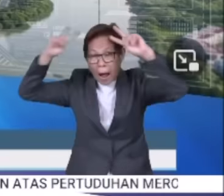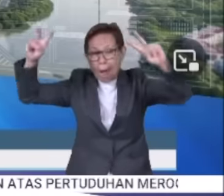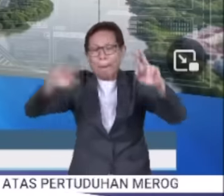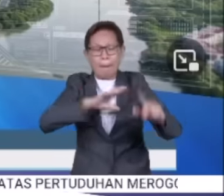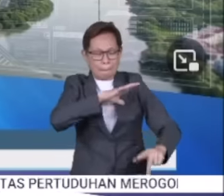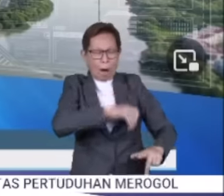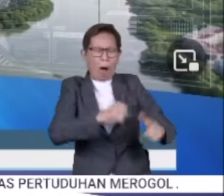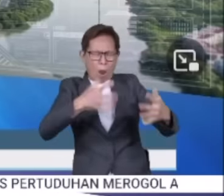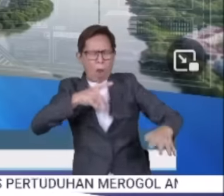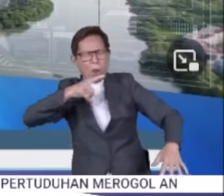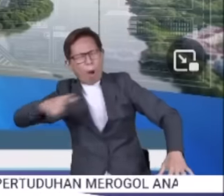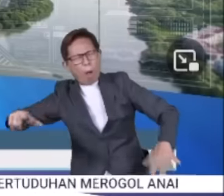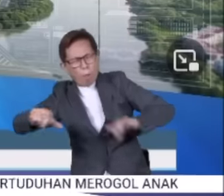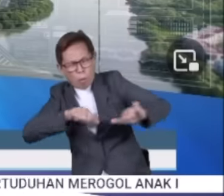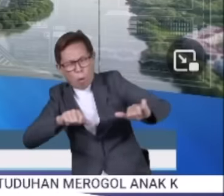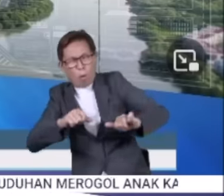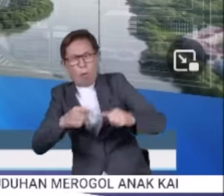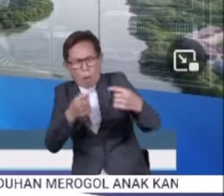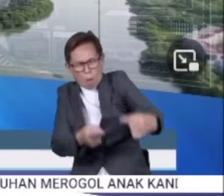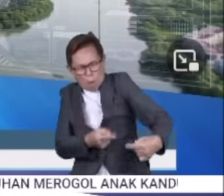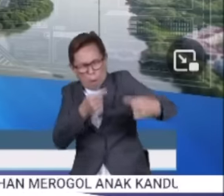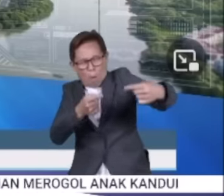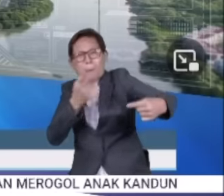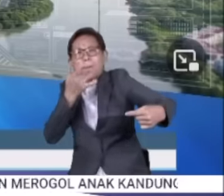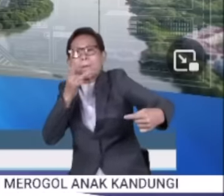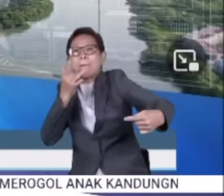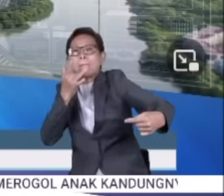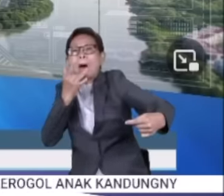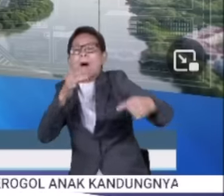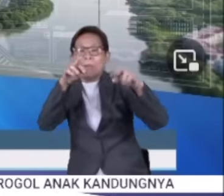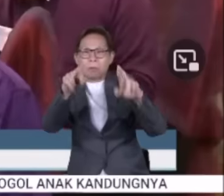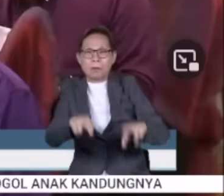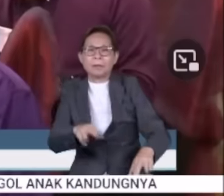telah lama aktif memperjuang nasib rakyat Palestin.